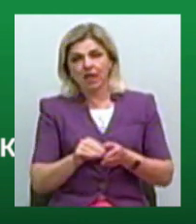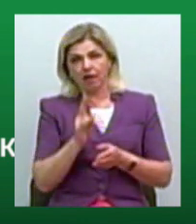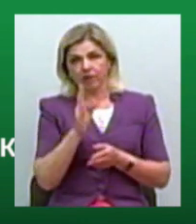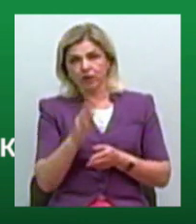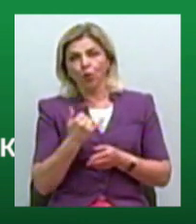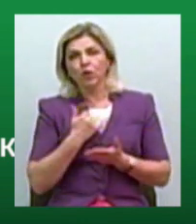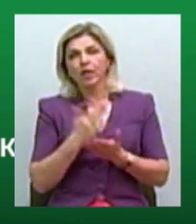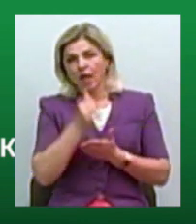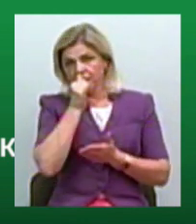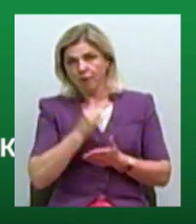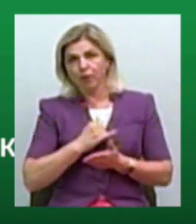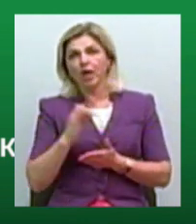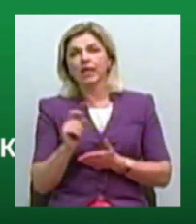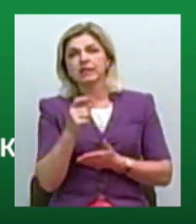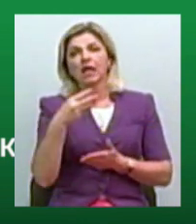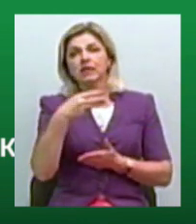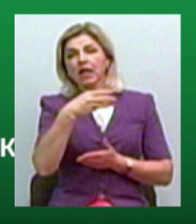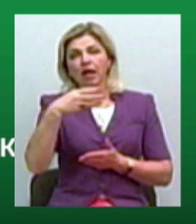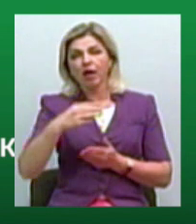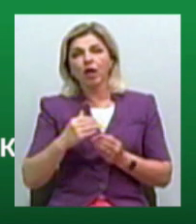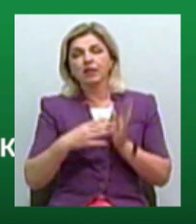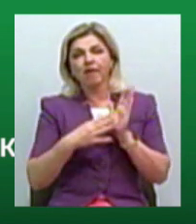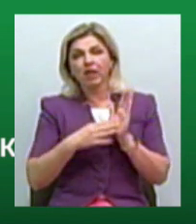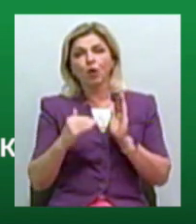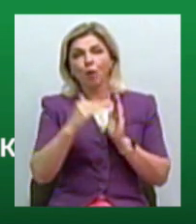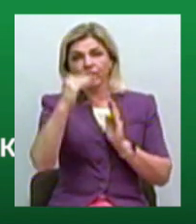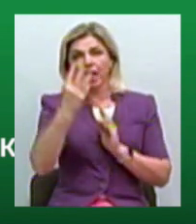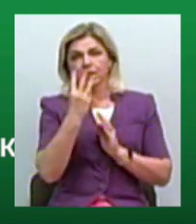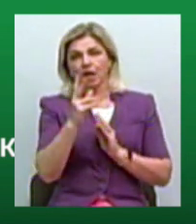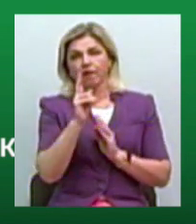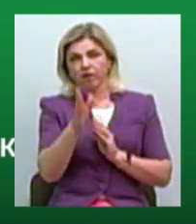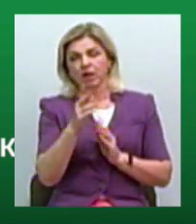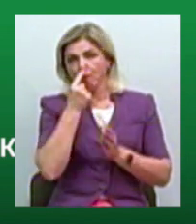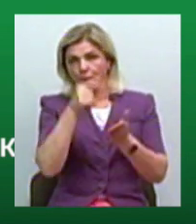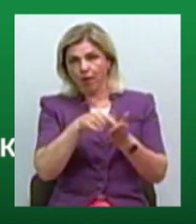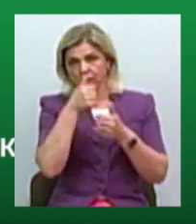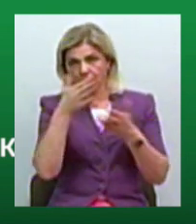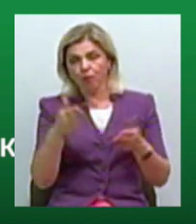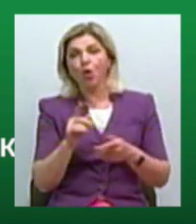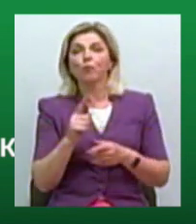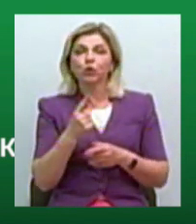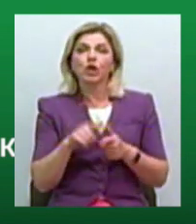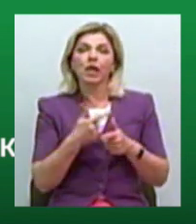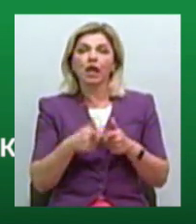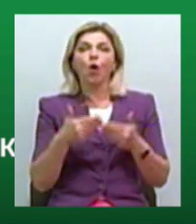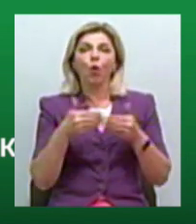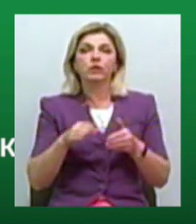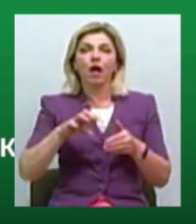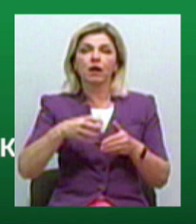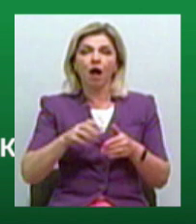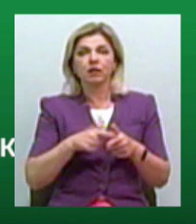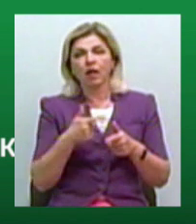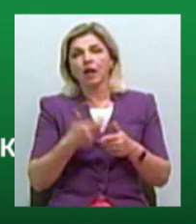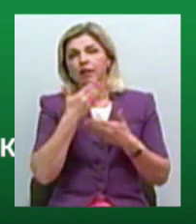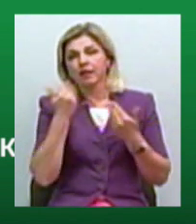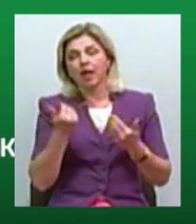9 поверхів в 3 квартири і тиск у нас не тримає. З якої причини не тримає, чи то відкритий кран, або десь відсутній